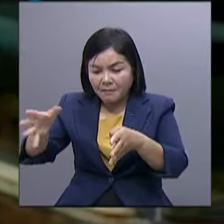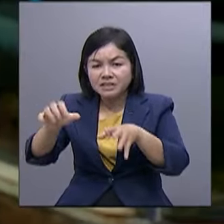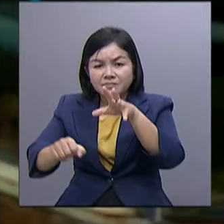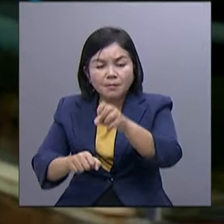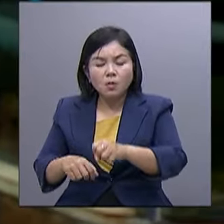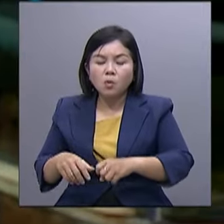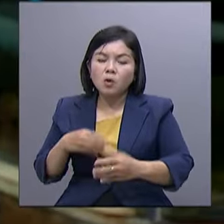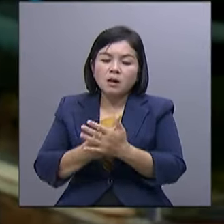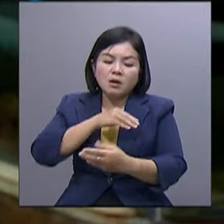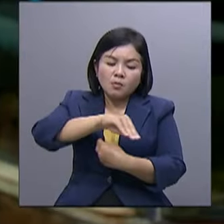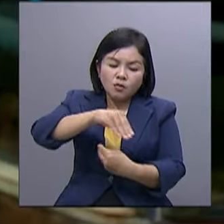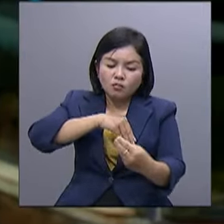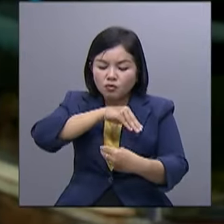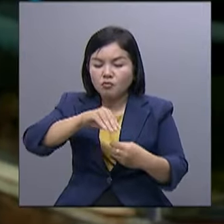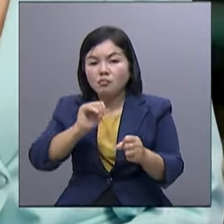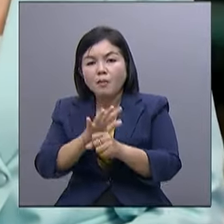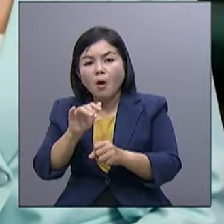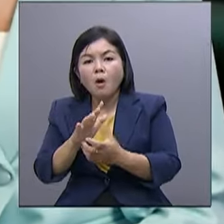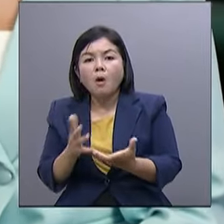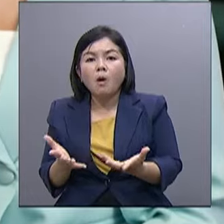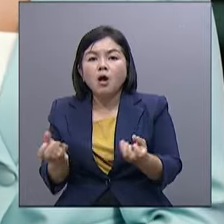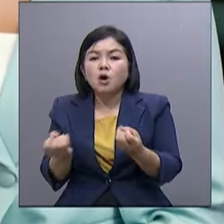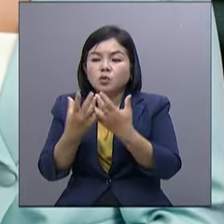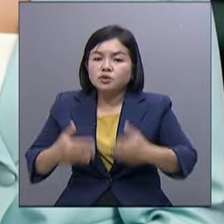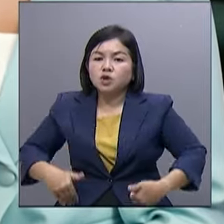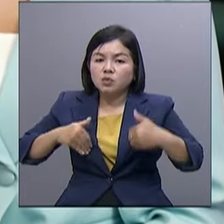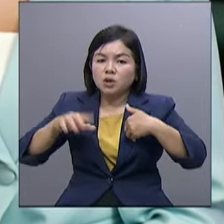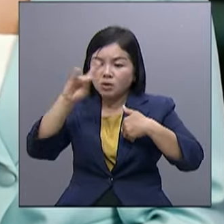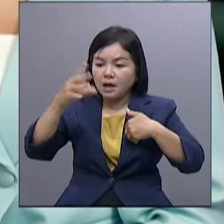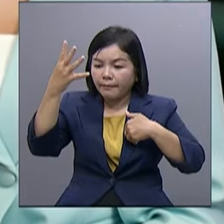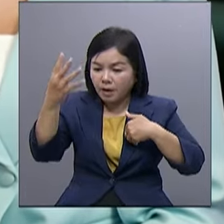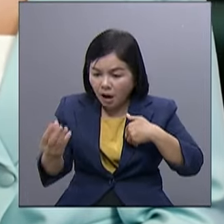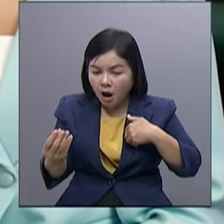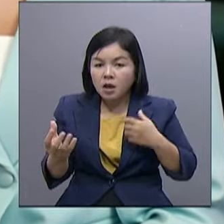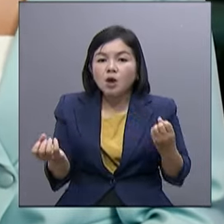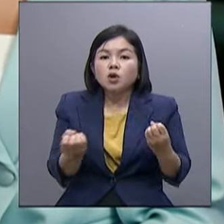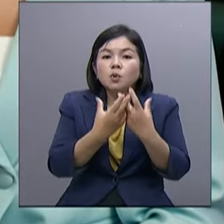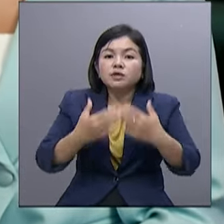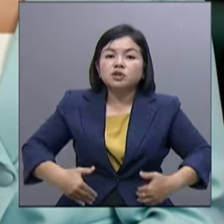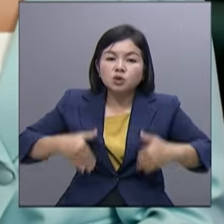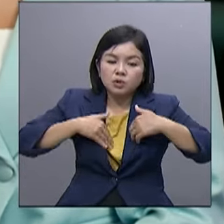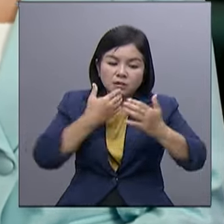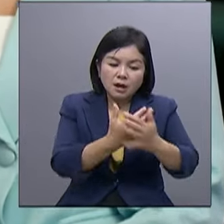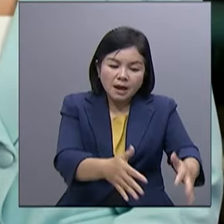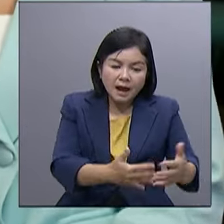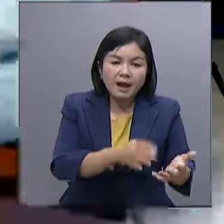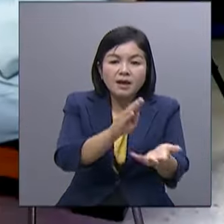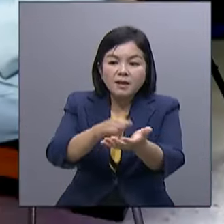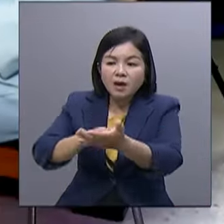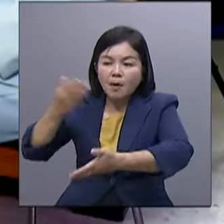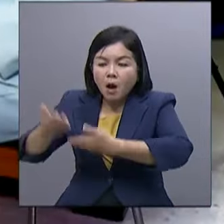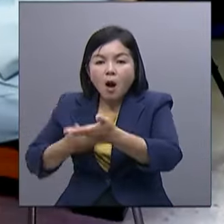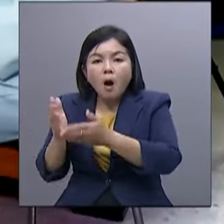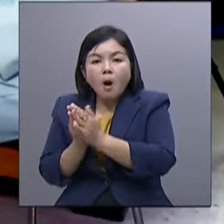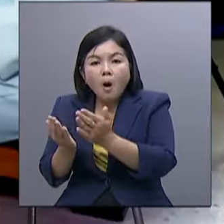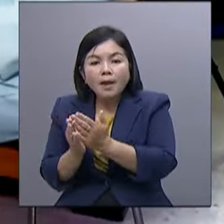กระทบกับสัตว์ในน้ำกระทบกับคนด้วยตอนเนี้ยกระทบคนเตมเต็มแม้กระทั่งอย่างกรังกระบี่เนี่ยปกติเาเก็บหอยชักตีนขาย